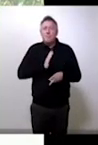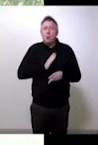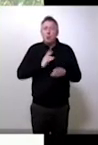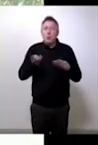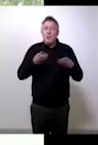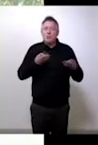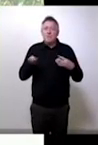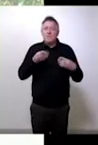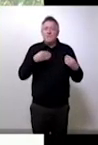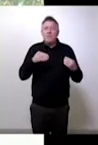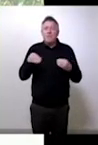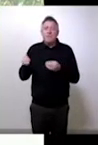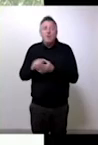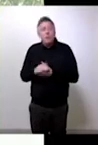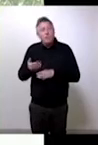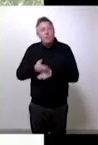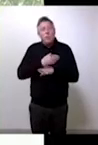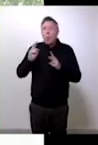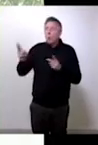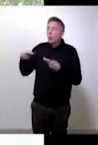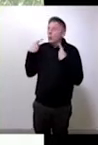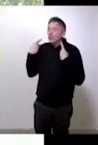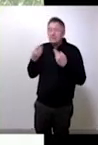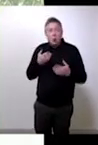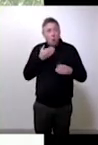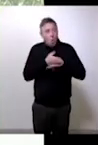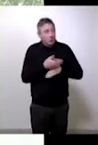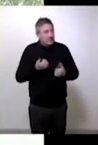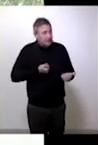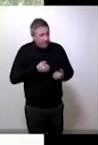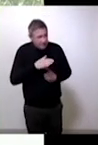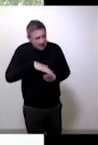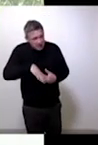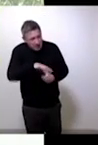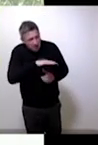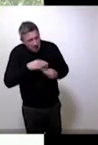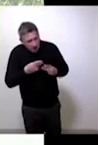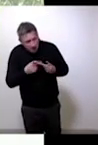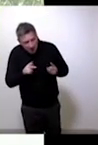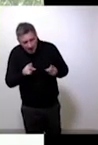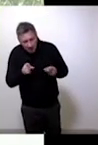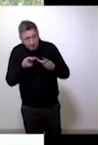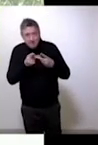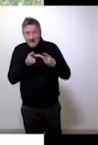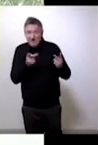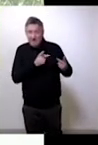avoir une autorisation préalable suite à une visite des services de la métropole